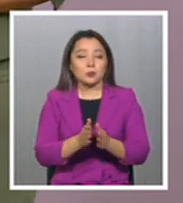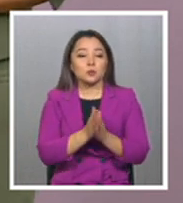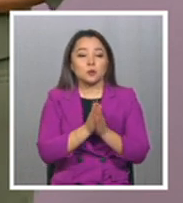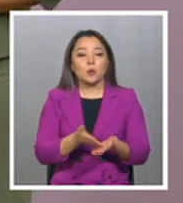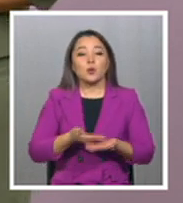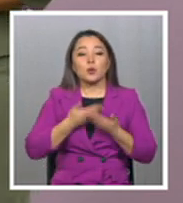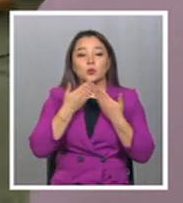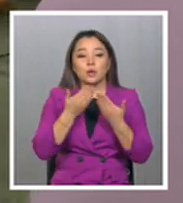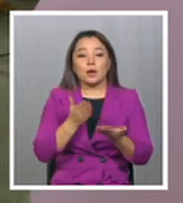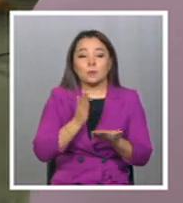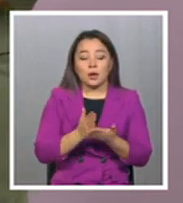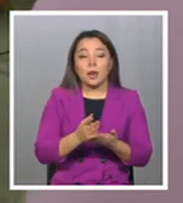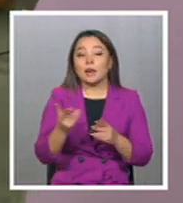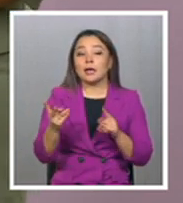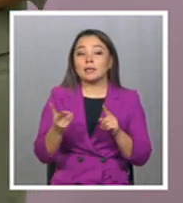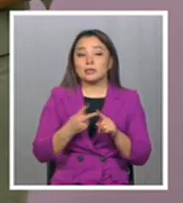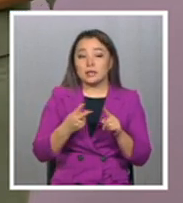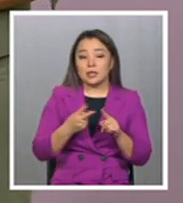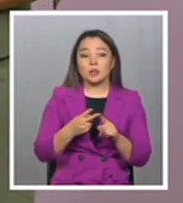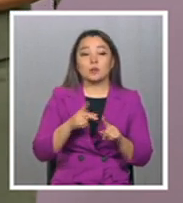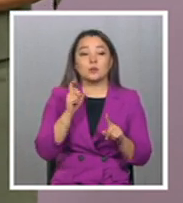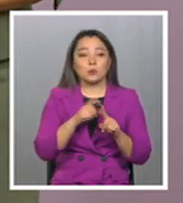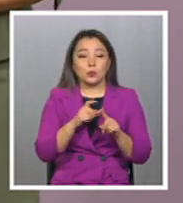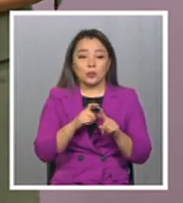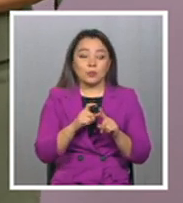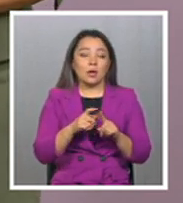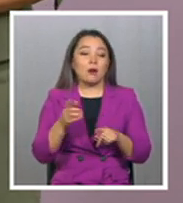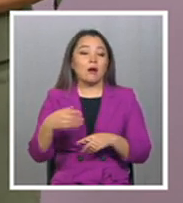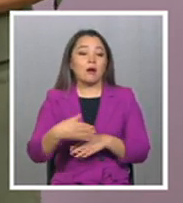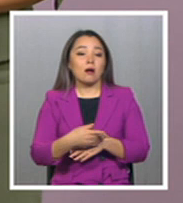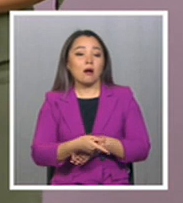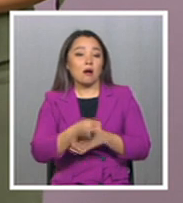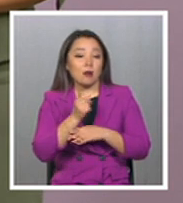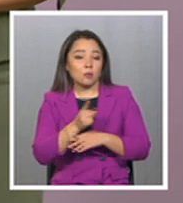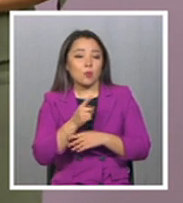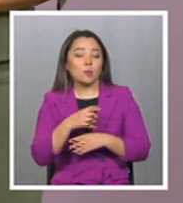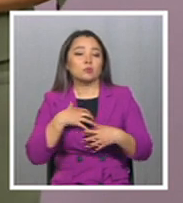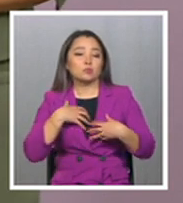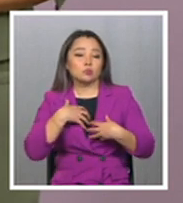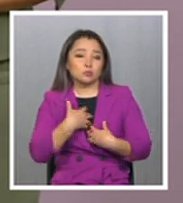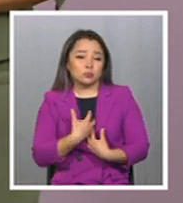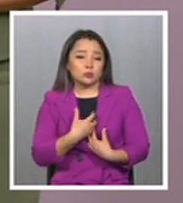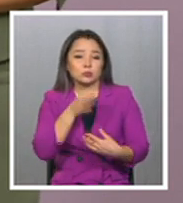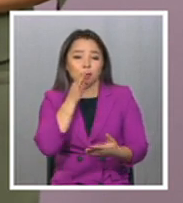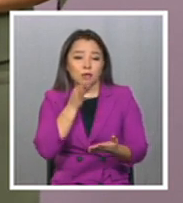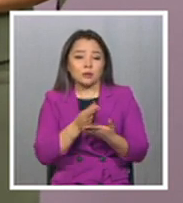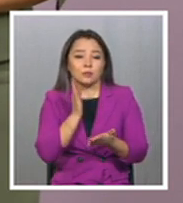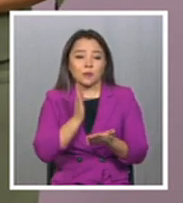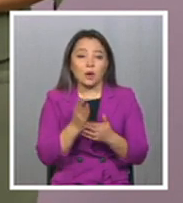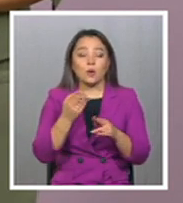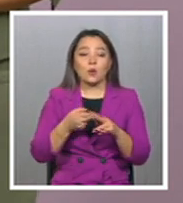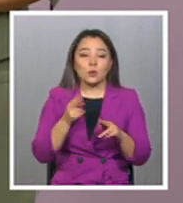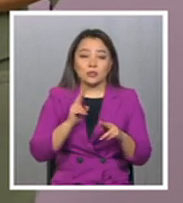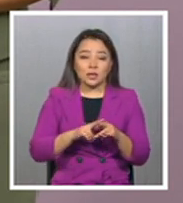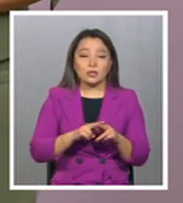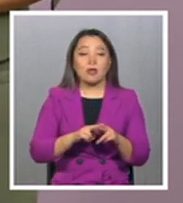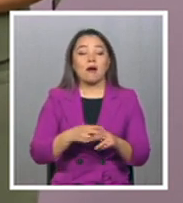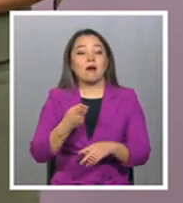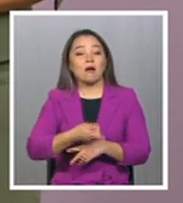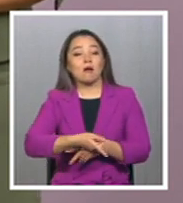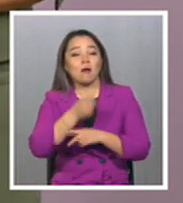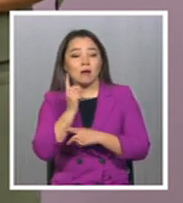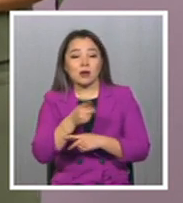екен, ал екінші сөйлемде қармаққа деген өкінішін білдіріп тұр. Өйткені қармағына